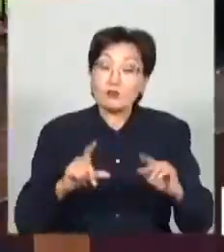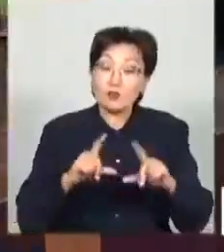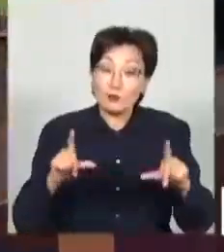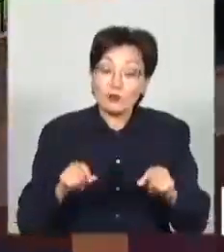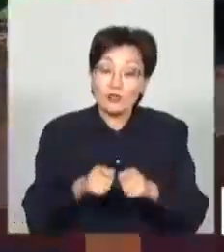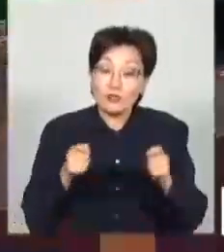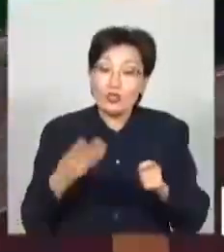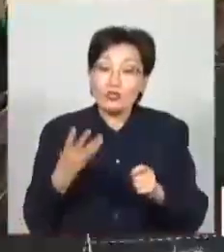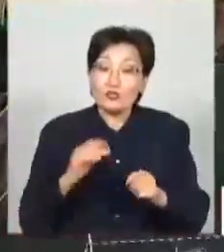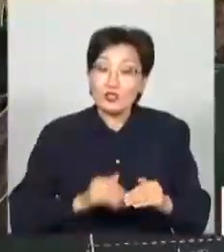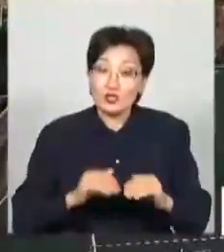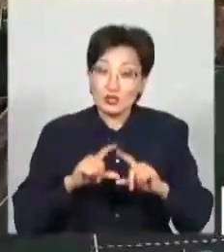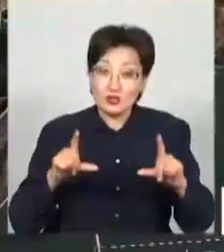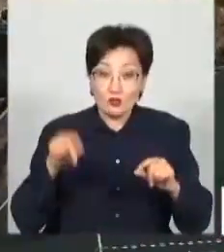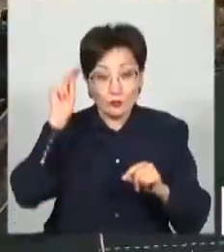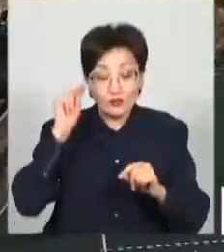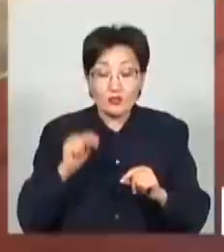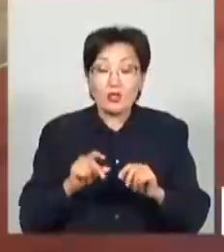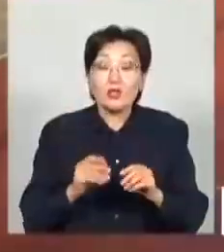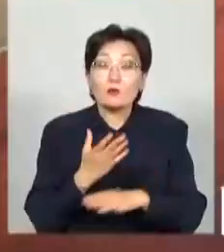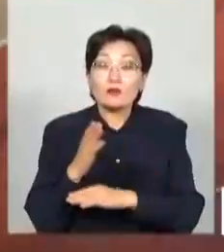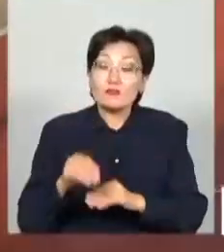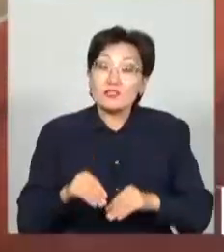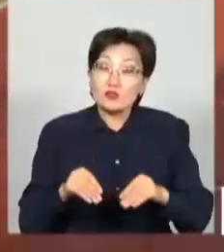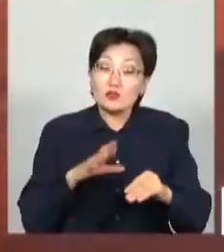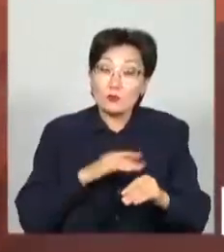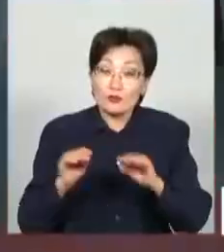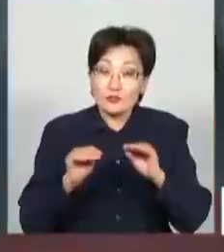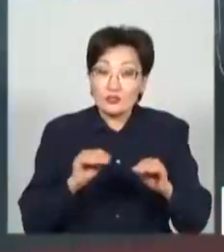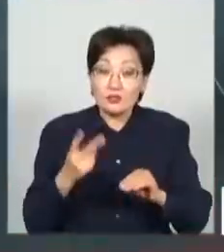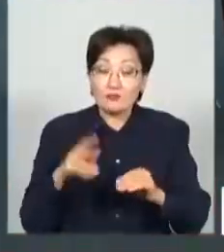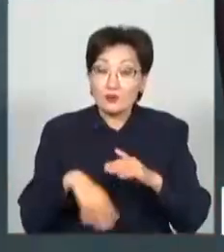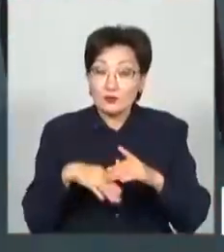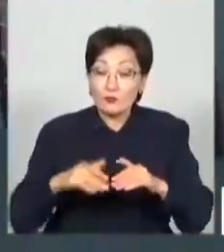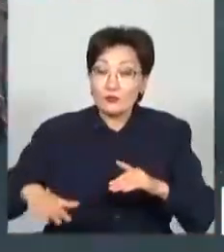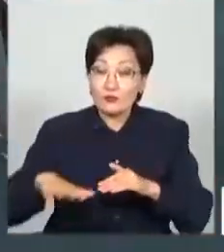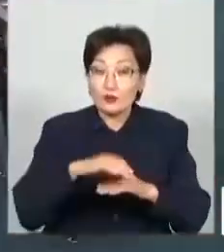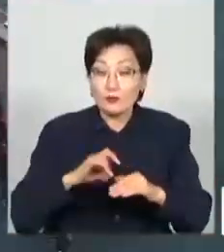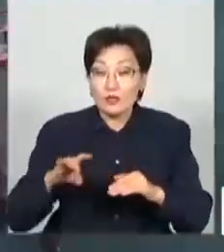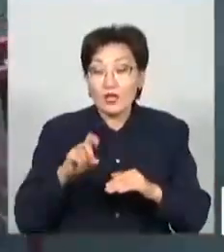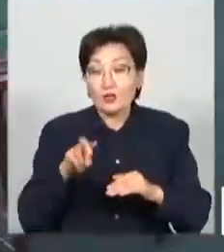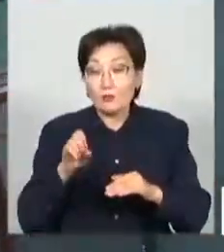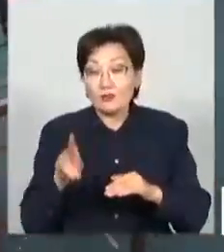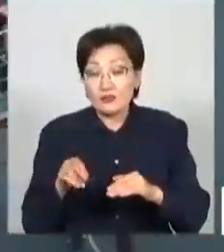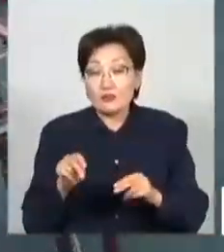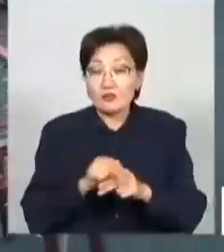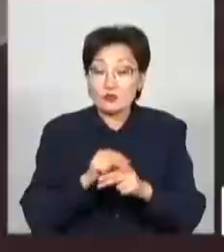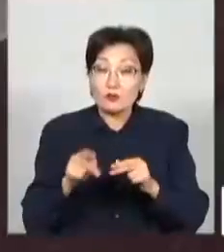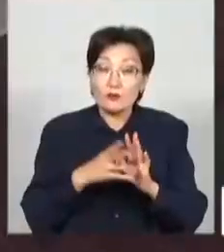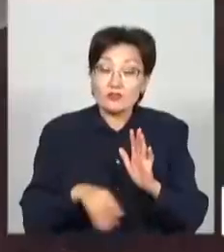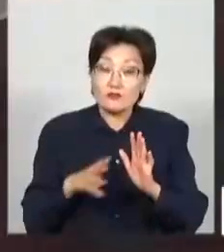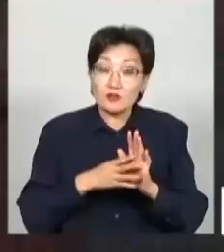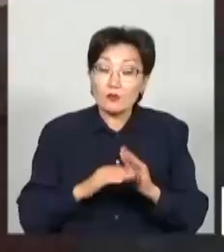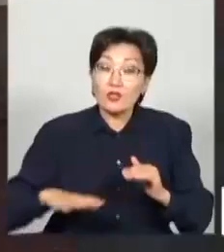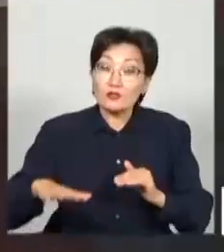учреждений и открыты 4 частные школы. Высажено около 7 тысяч деревьев, благоустроено 2 пустующих участка в микрорайоне Алтынбесык и отремонтировано